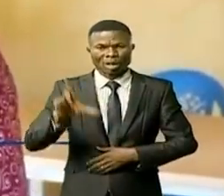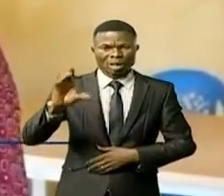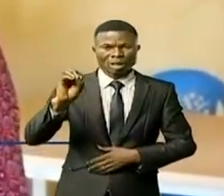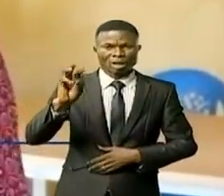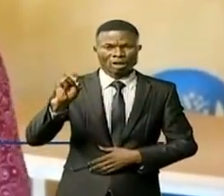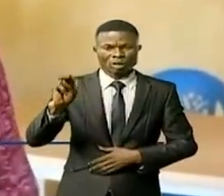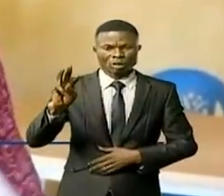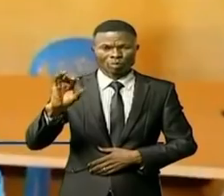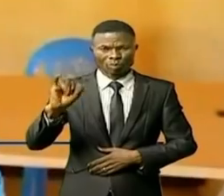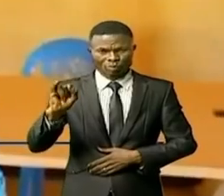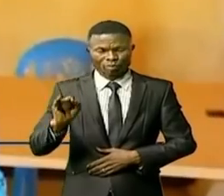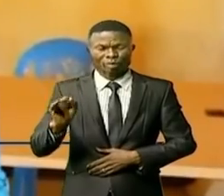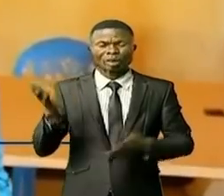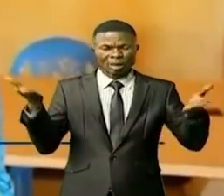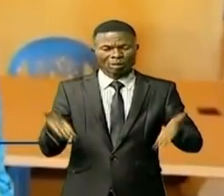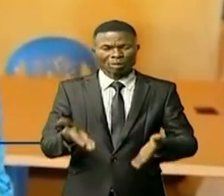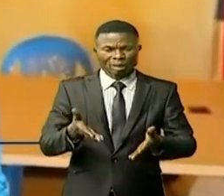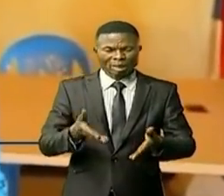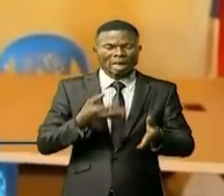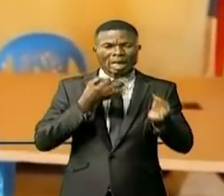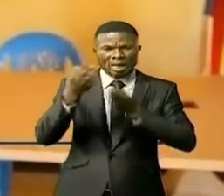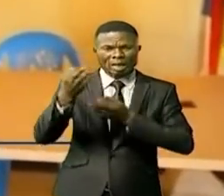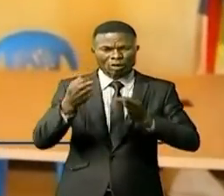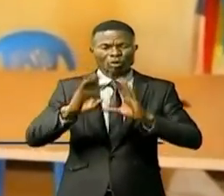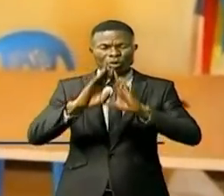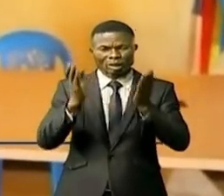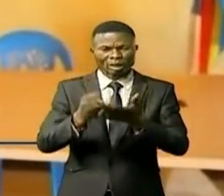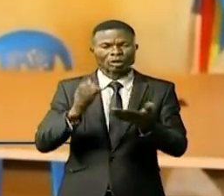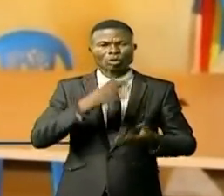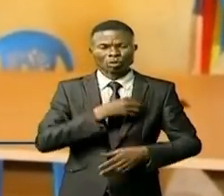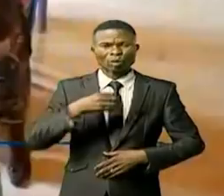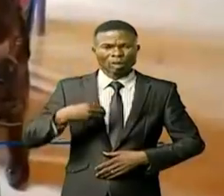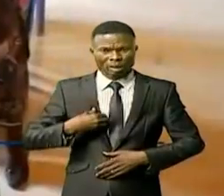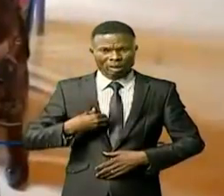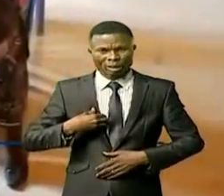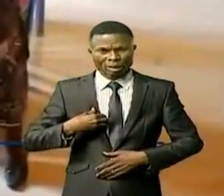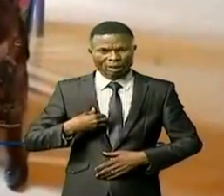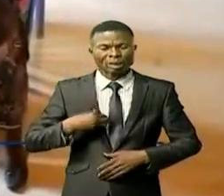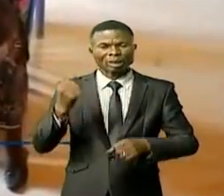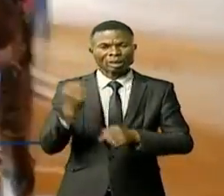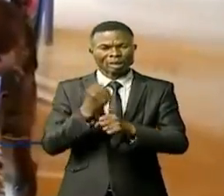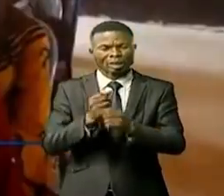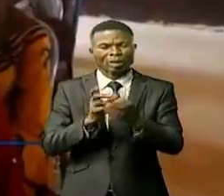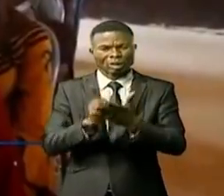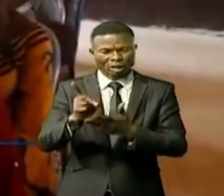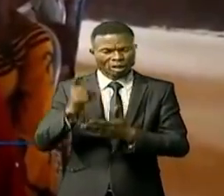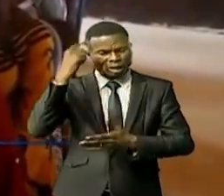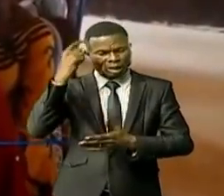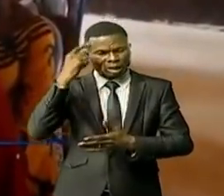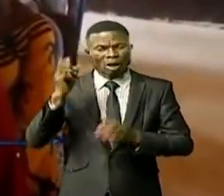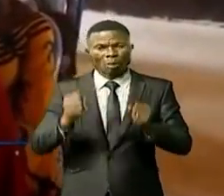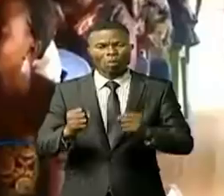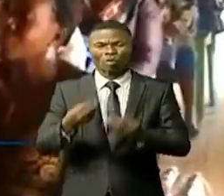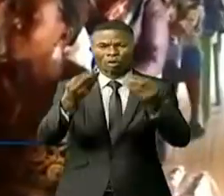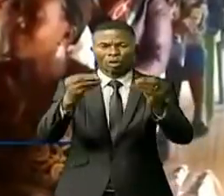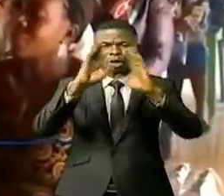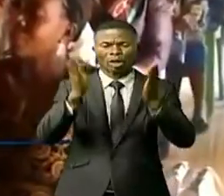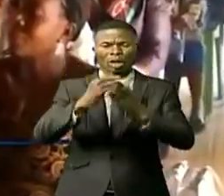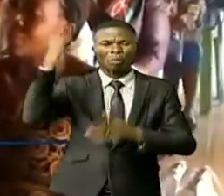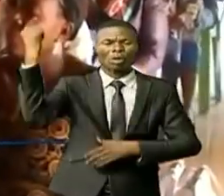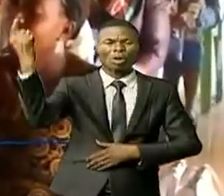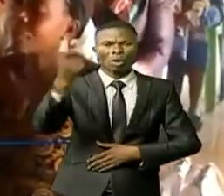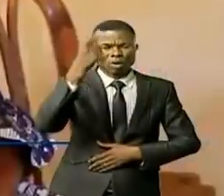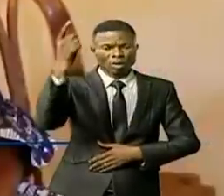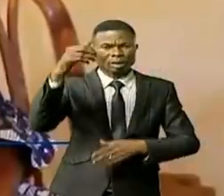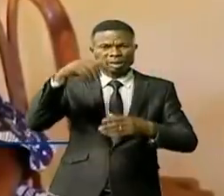ont défilé devant l'assistance pour rappeler à leurs semblables leurs droits et les pouvoirs que leur confère la communauté internationale